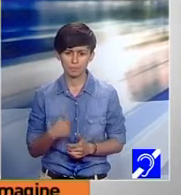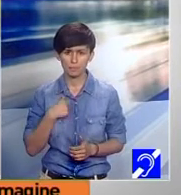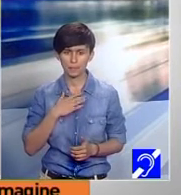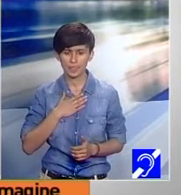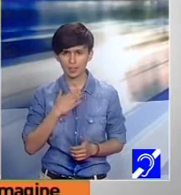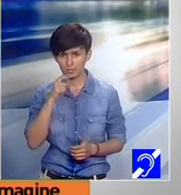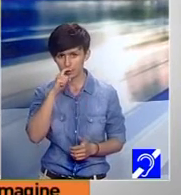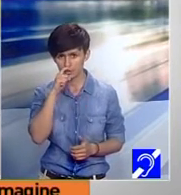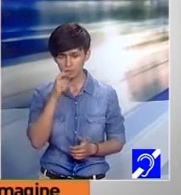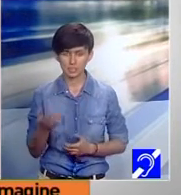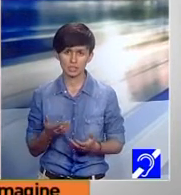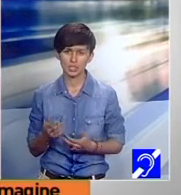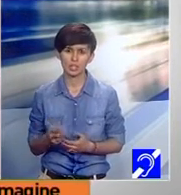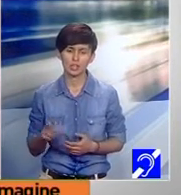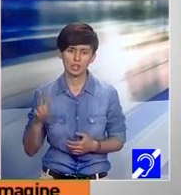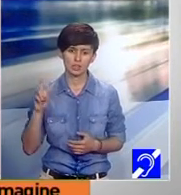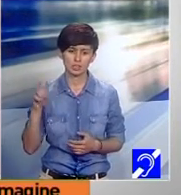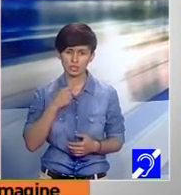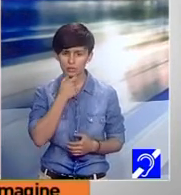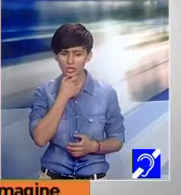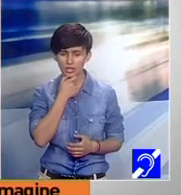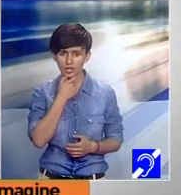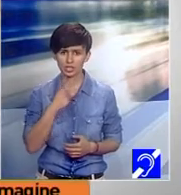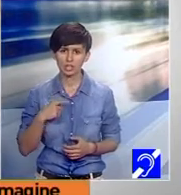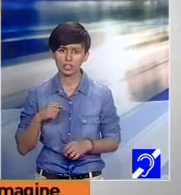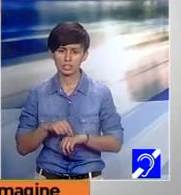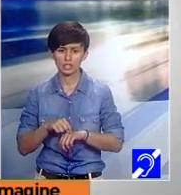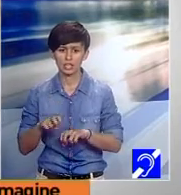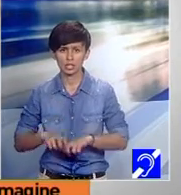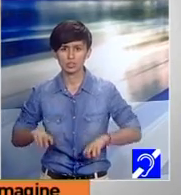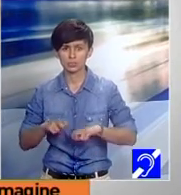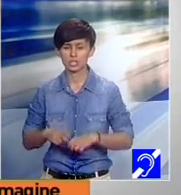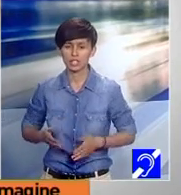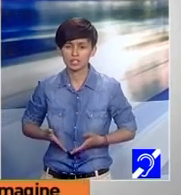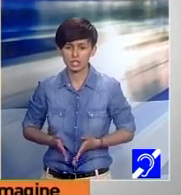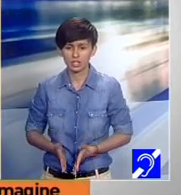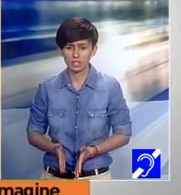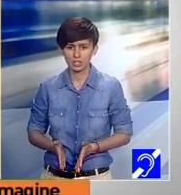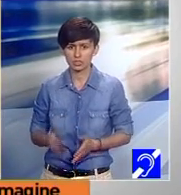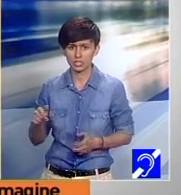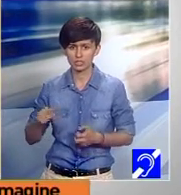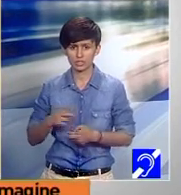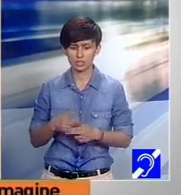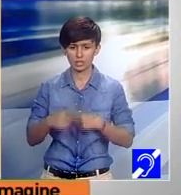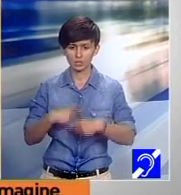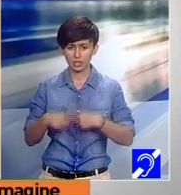băiețel care în curând va face 2 ani de zile, este diagnosticat la naștere cu fenilcetonurie.